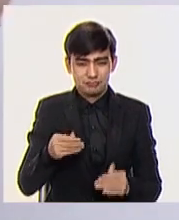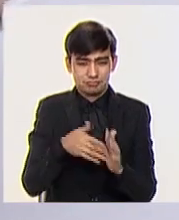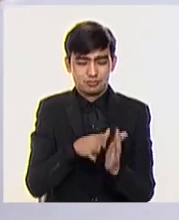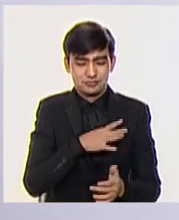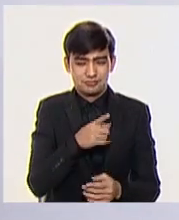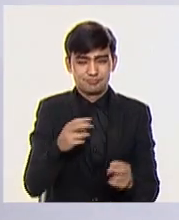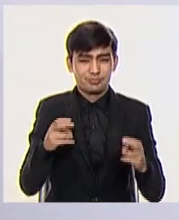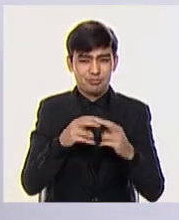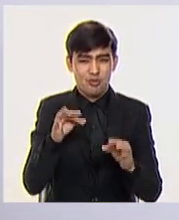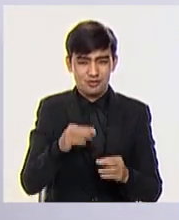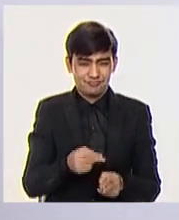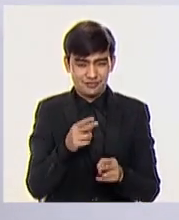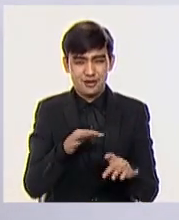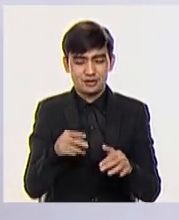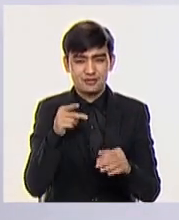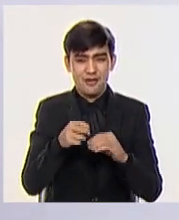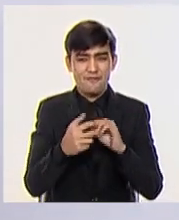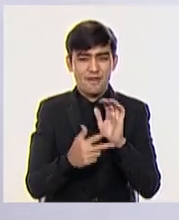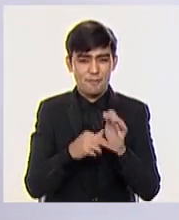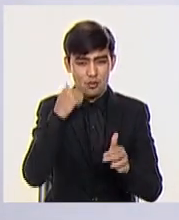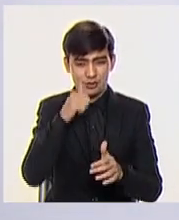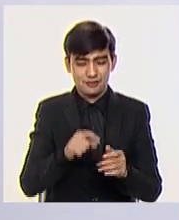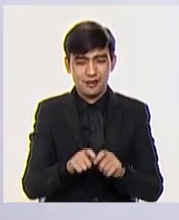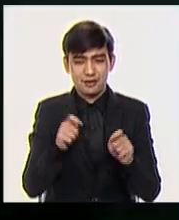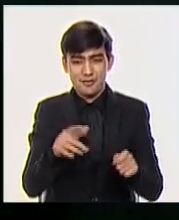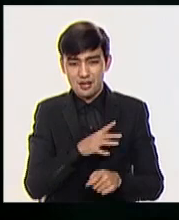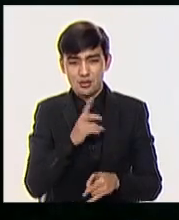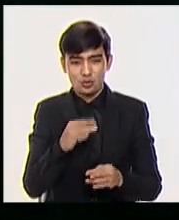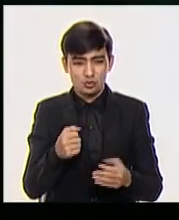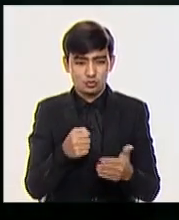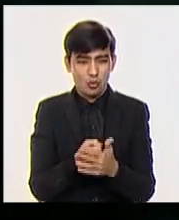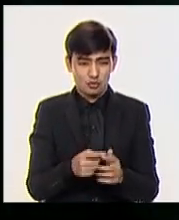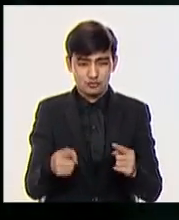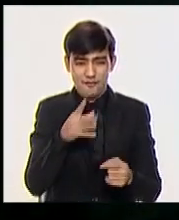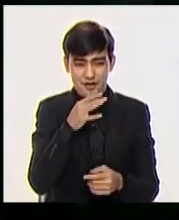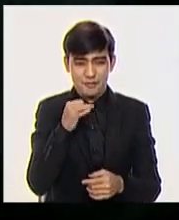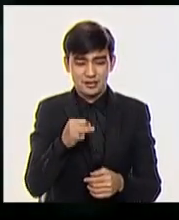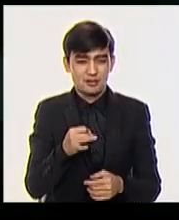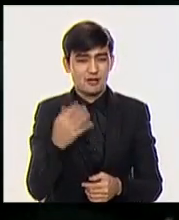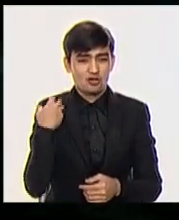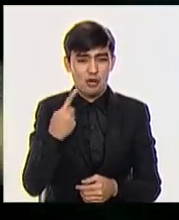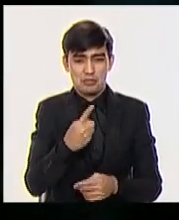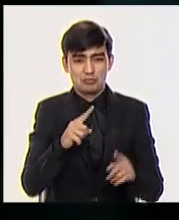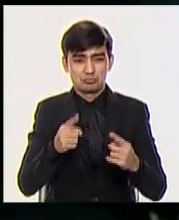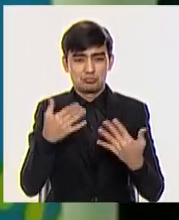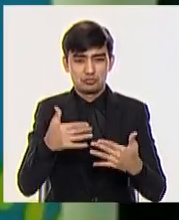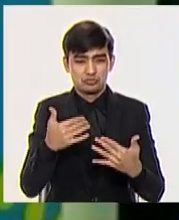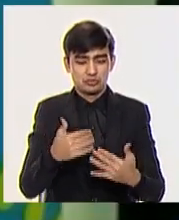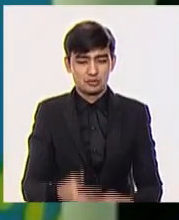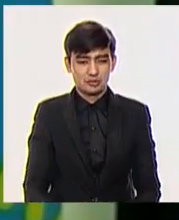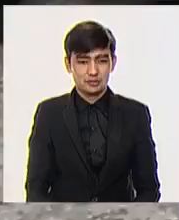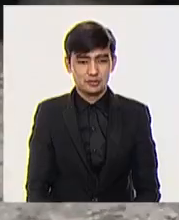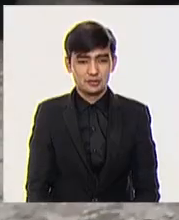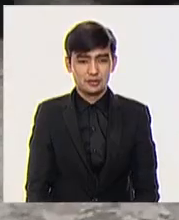соқтырған ұйымның қылмысы 2018 жылы ашылған еді. Алайда бүгінгі күнге дейін оның тек басшысы ғана сотталыпты.